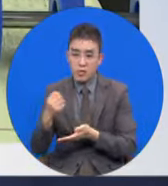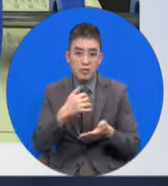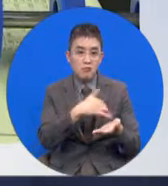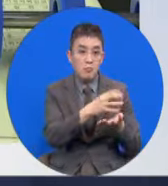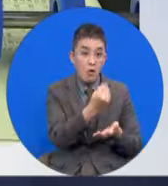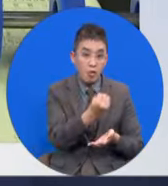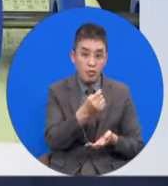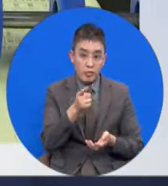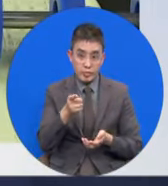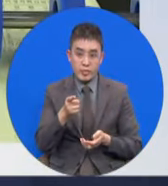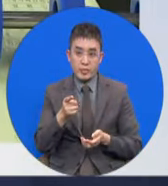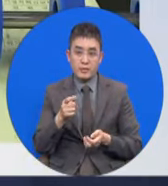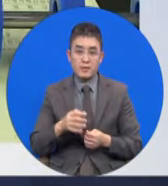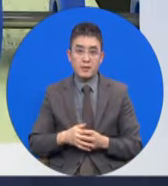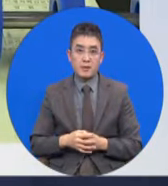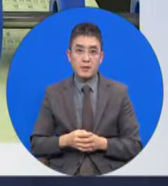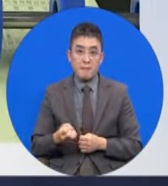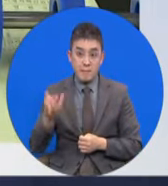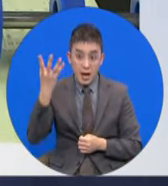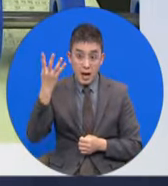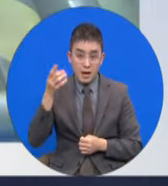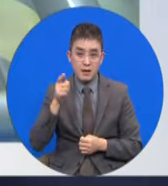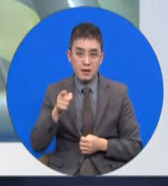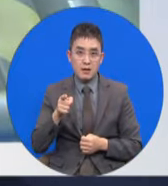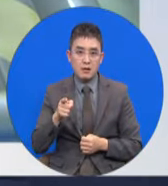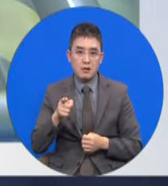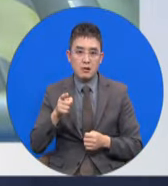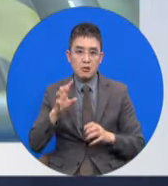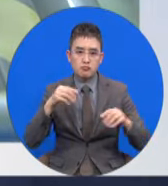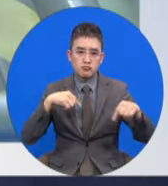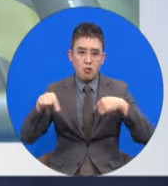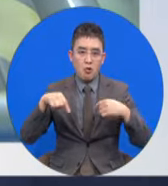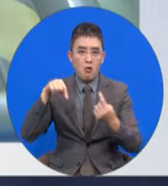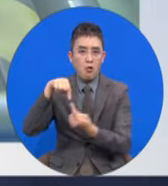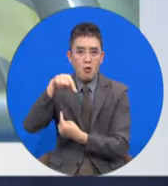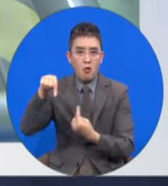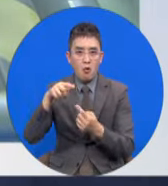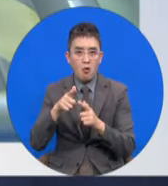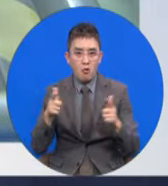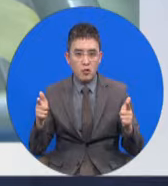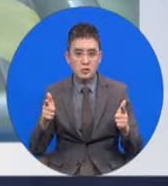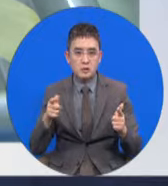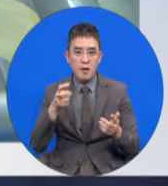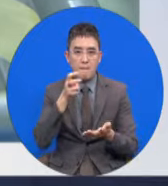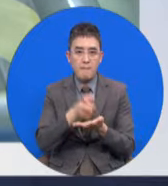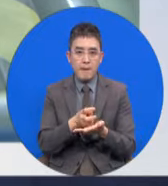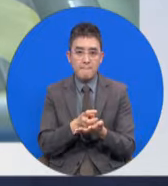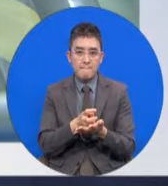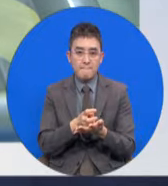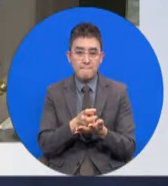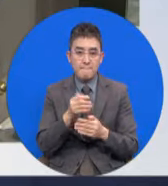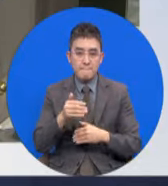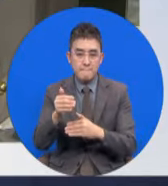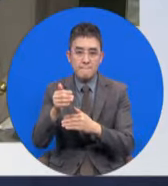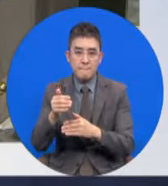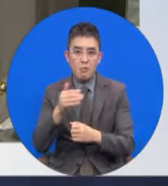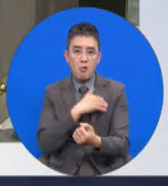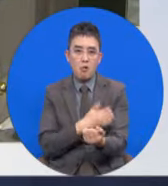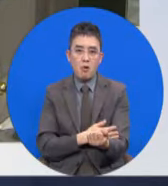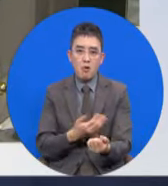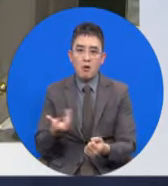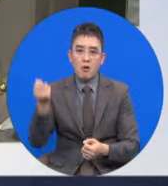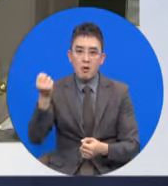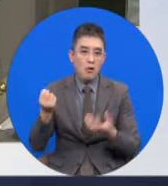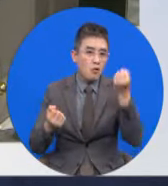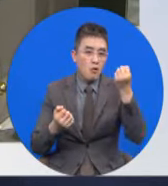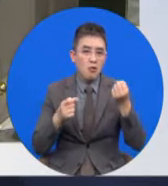앞으로 4년 동안에 어떤 식으로 우리나라 국정이 운영될 것인지에 대한 아주 중요한, 입법권이 누구한테 주어지는 것에 대한 아주 중요한